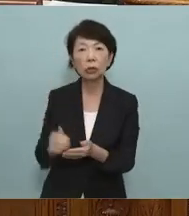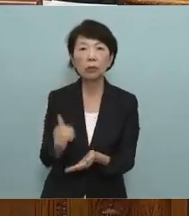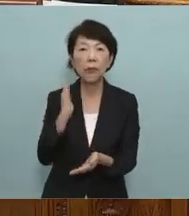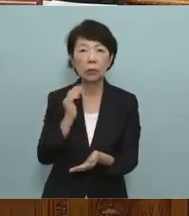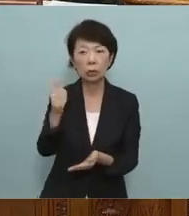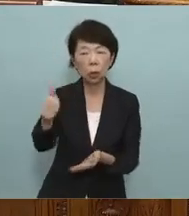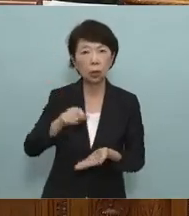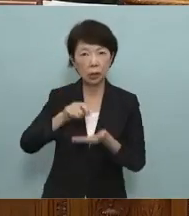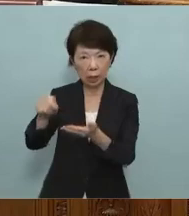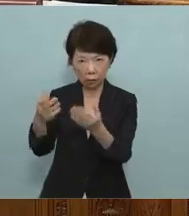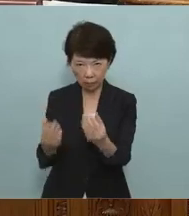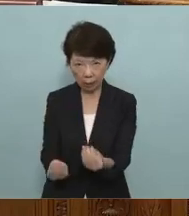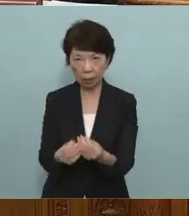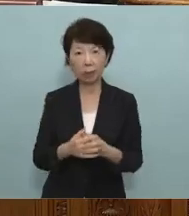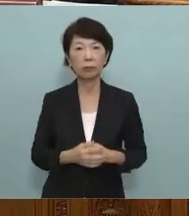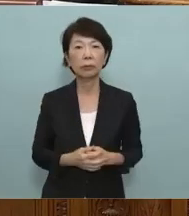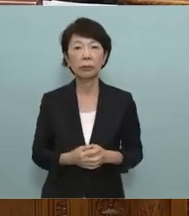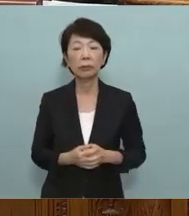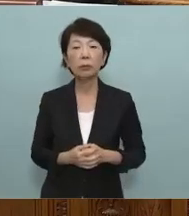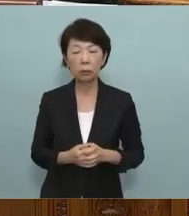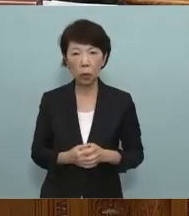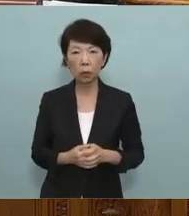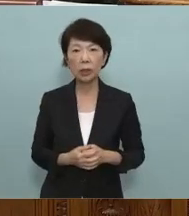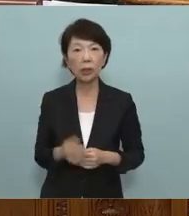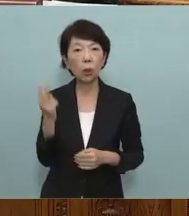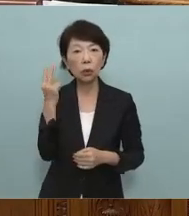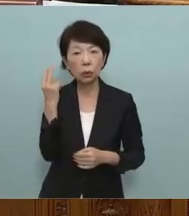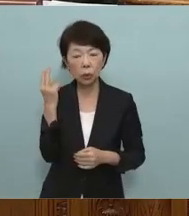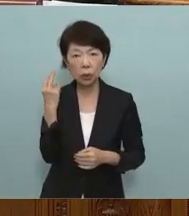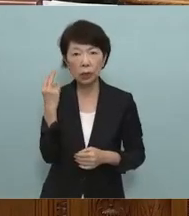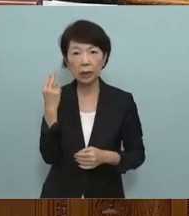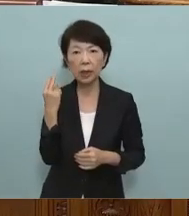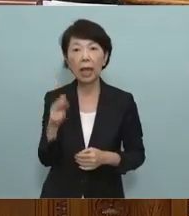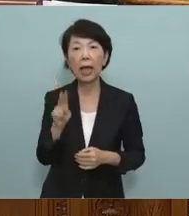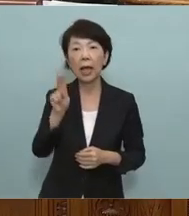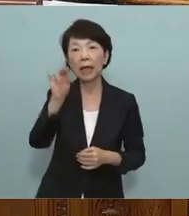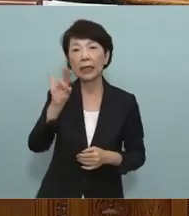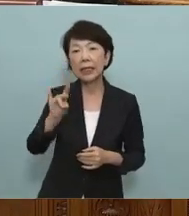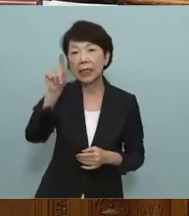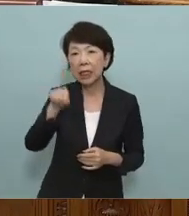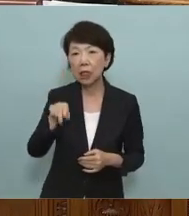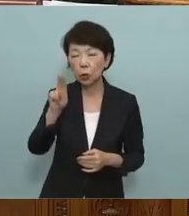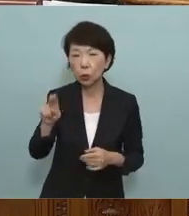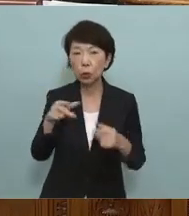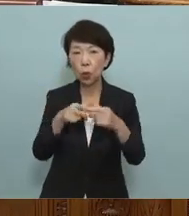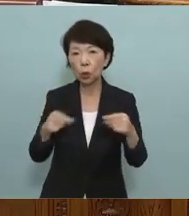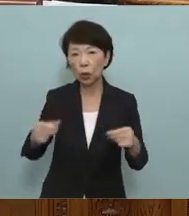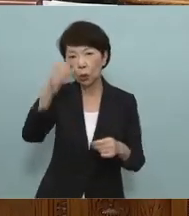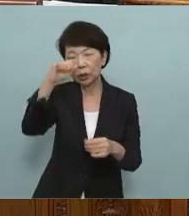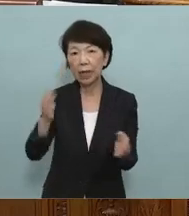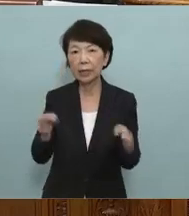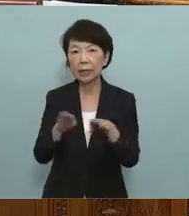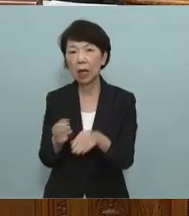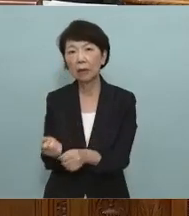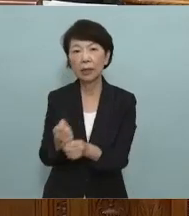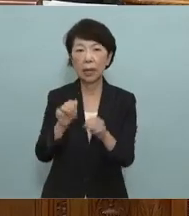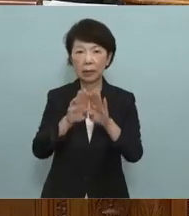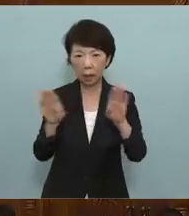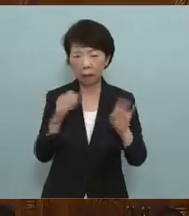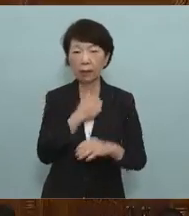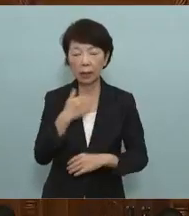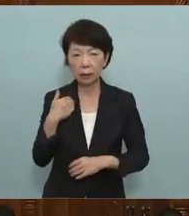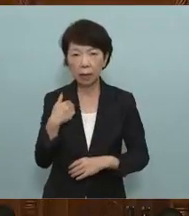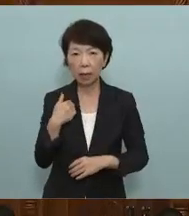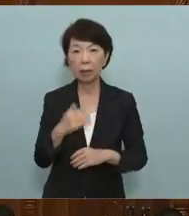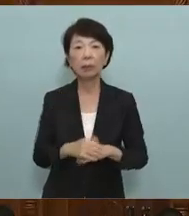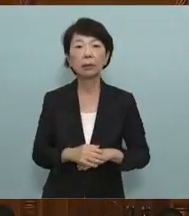出させていただきました。すでに一昨日、在キーウ日本国大使館は再開されました。残